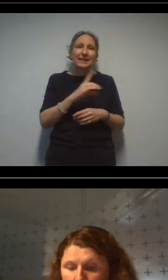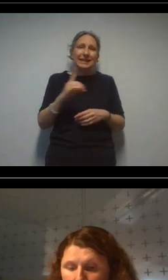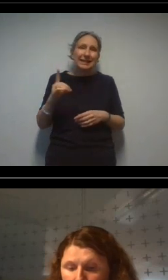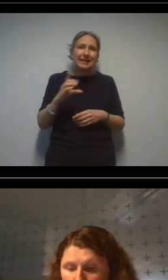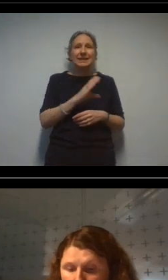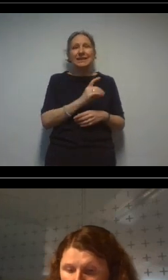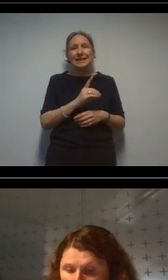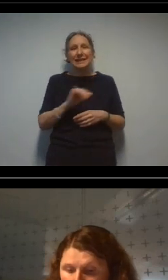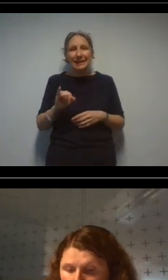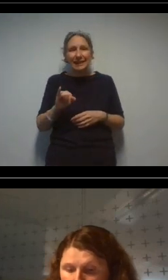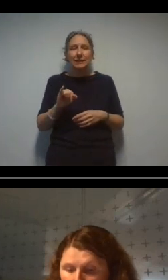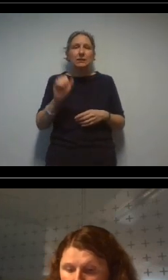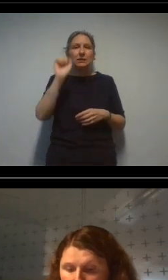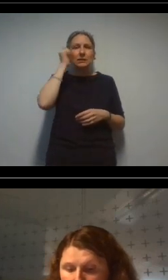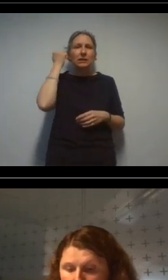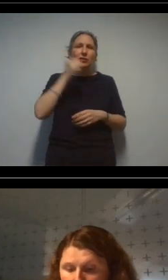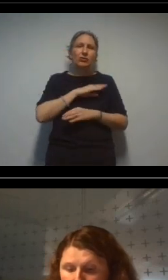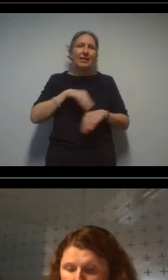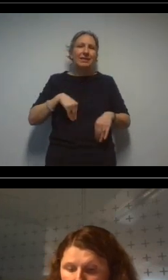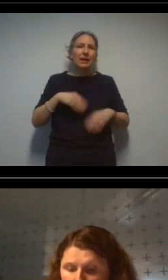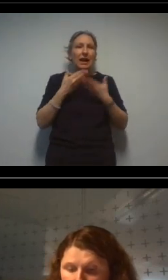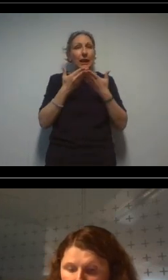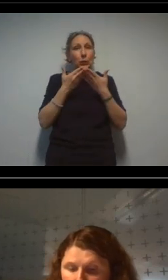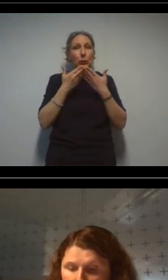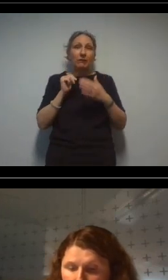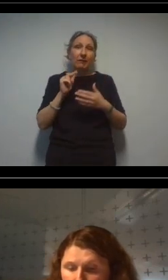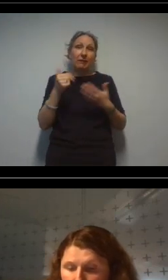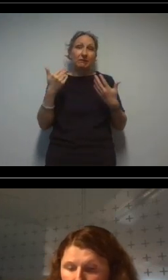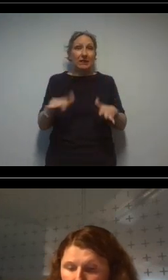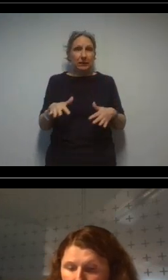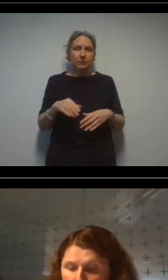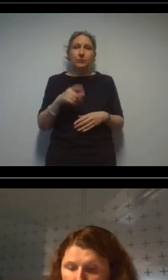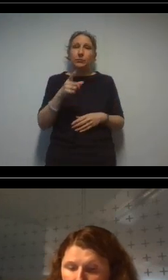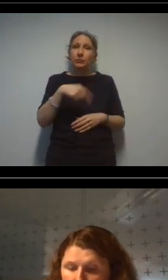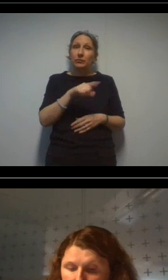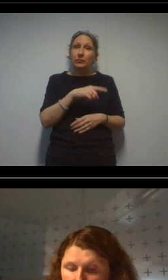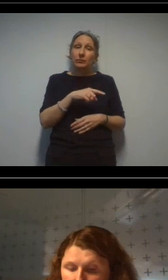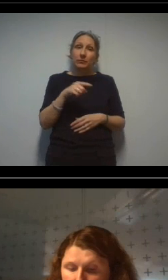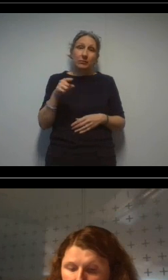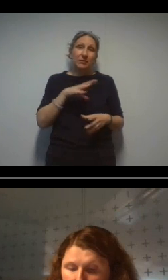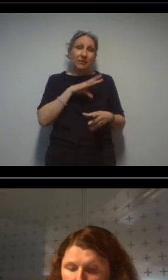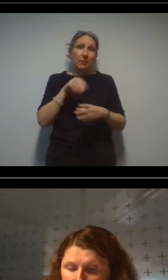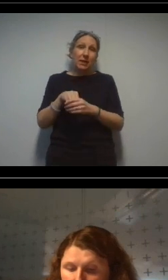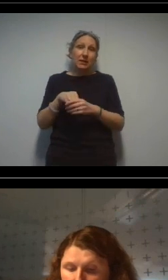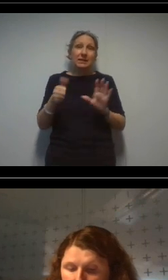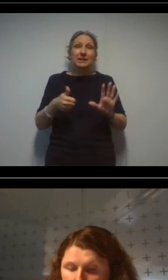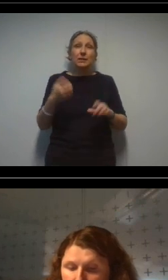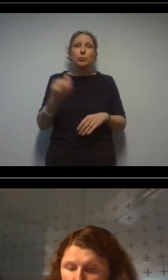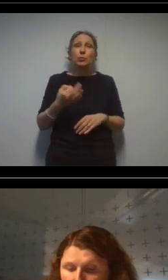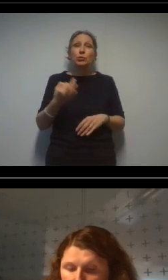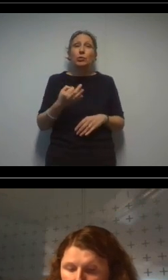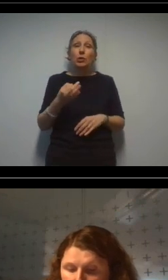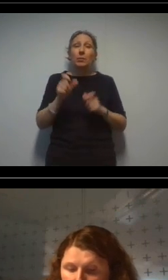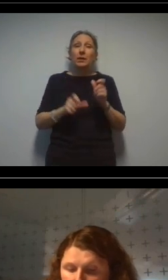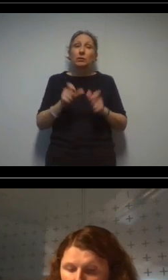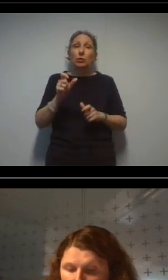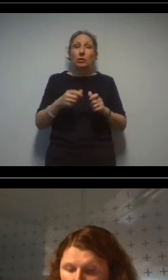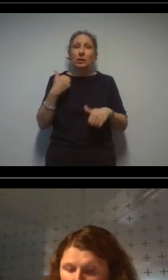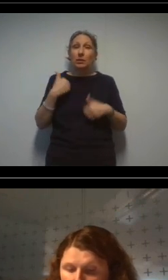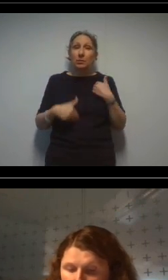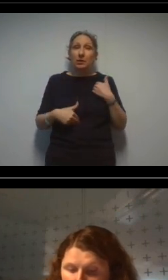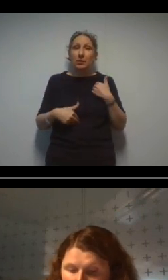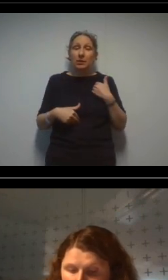stage de fin d'études, vont venir répondre à votre obligation d'emploi de 6% de travailleurs handicapés. Chaque jeune, même à partir du